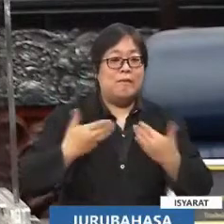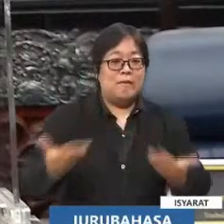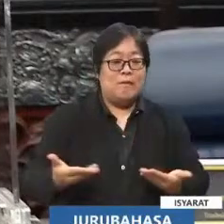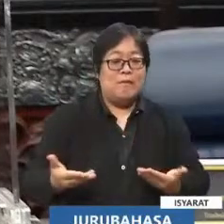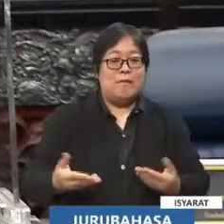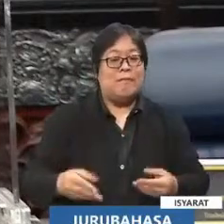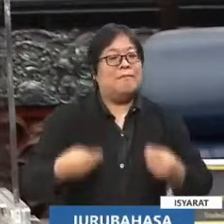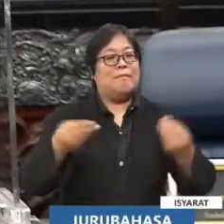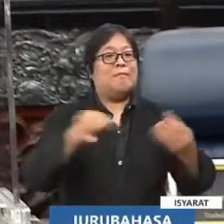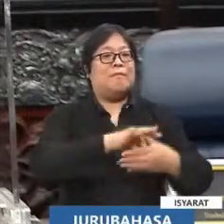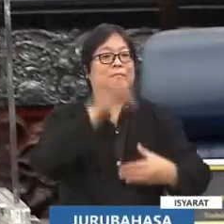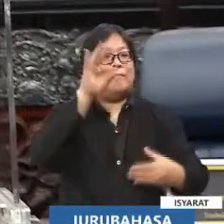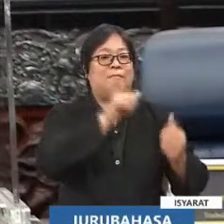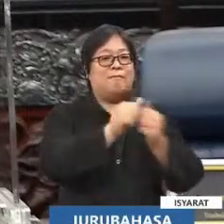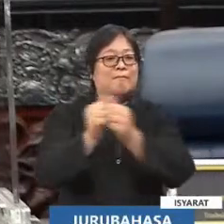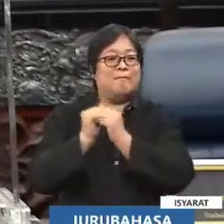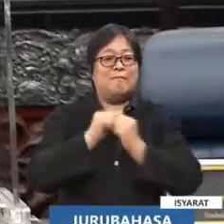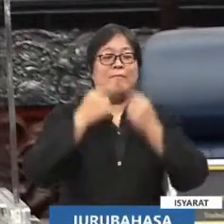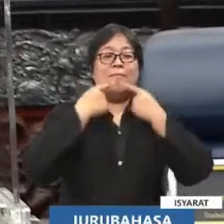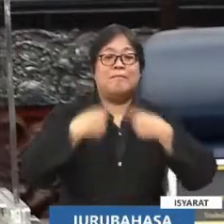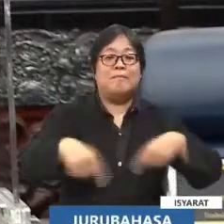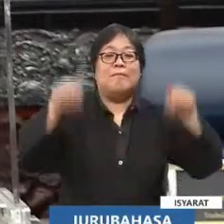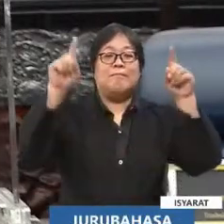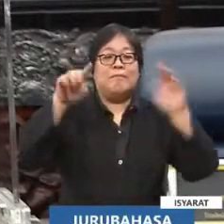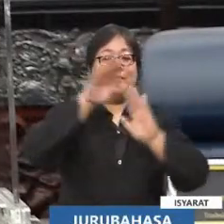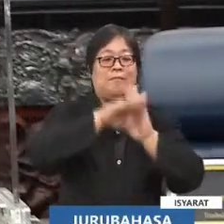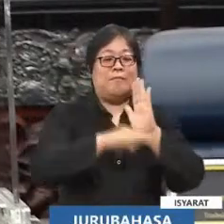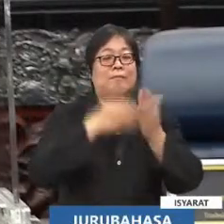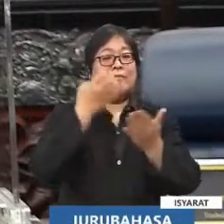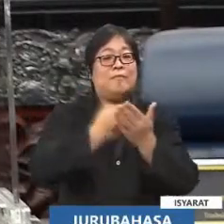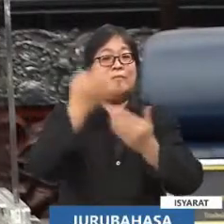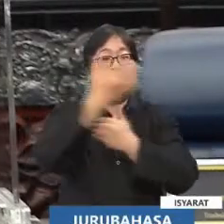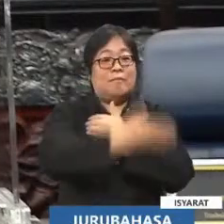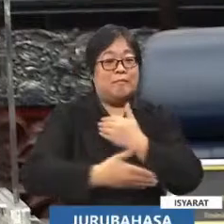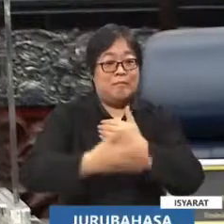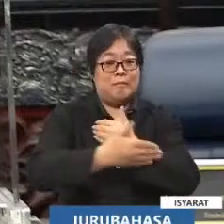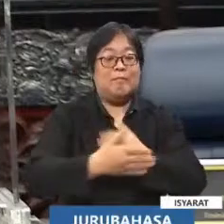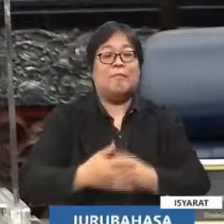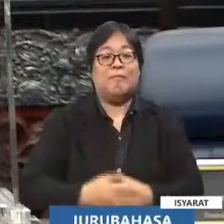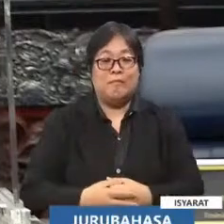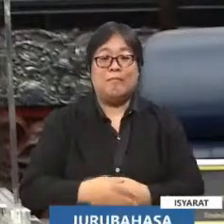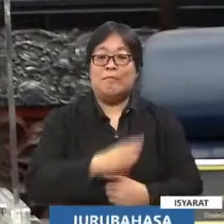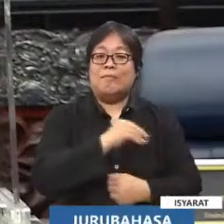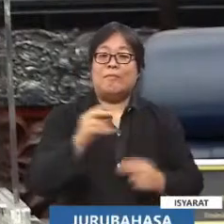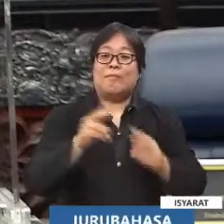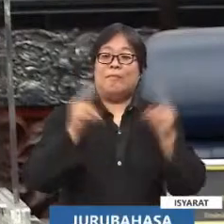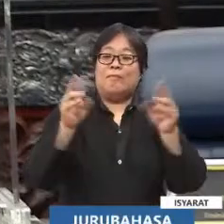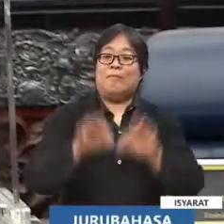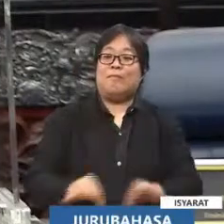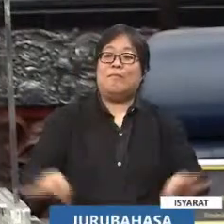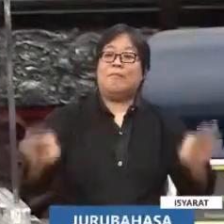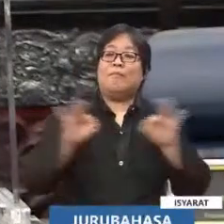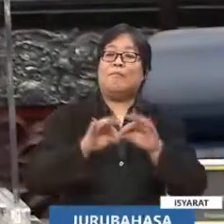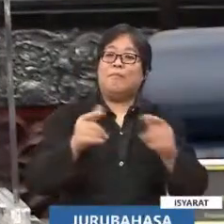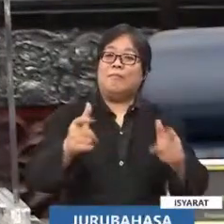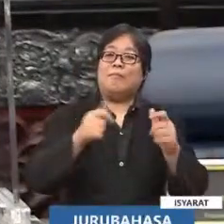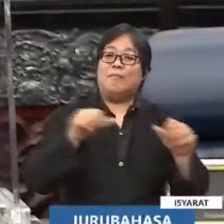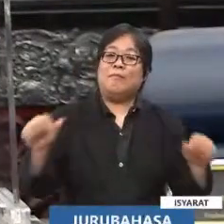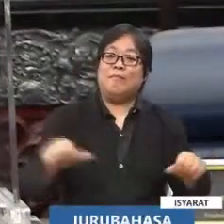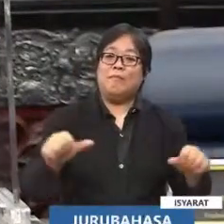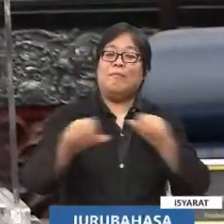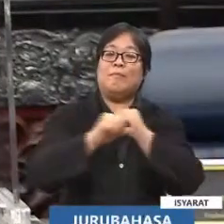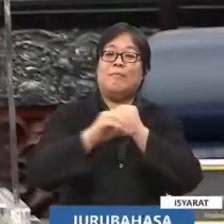semangat kebersamaan dalam menjayakan agenda ekonomi negara. Dan yang paling penting adalah mempergiatkan